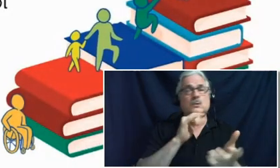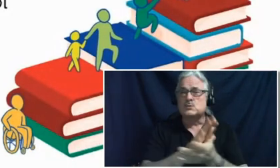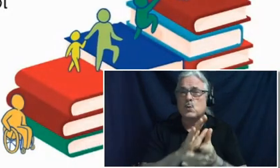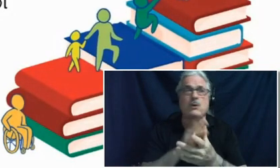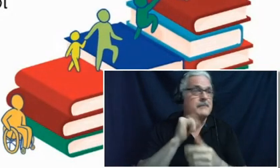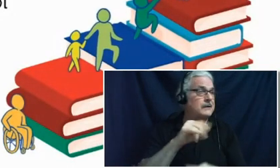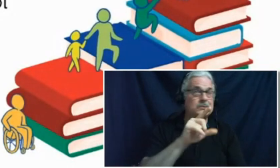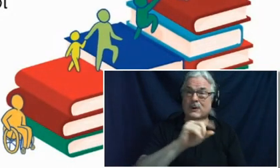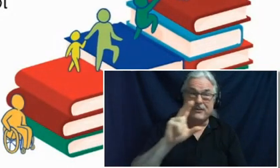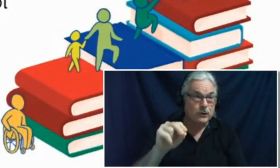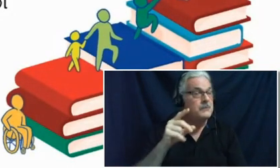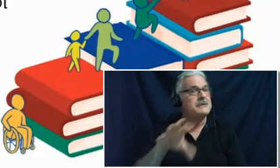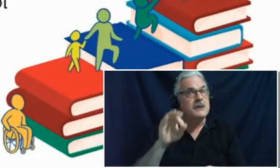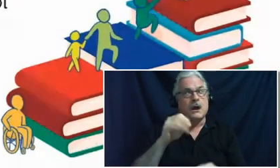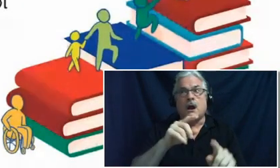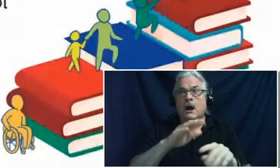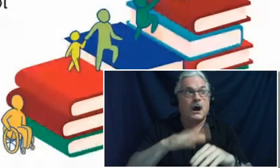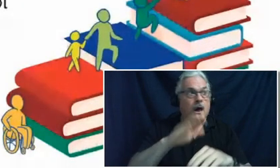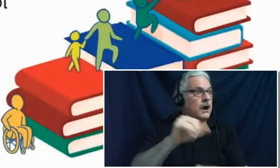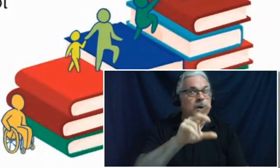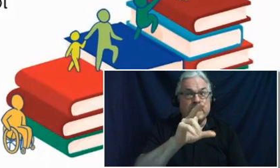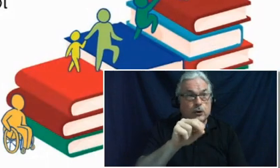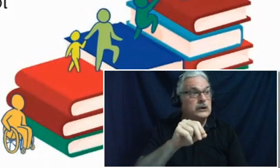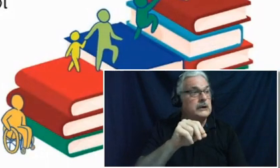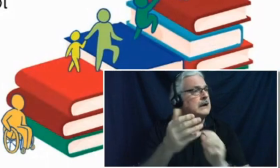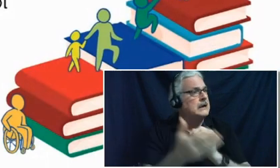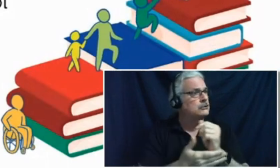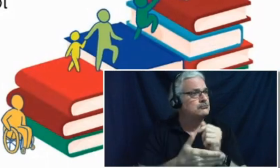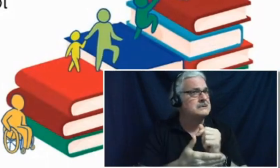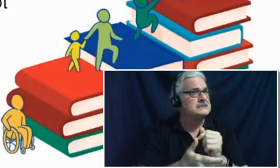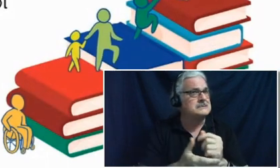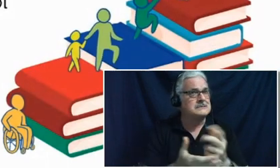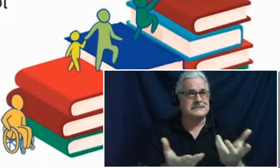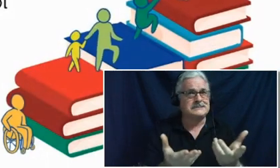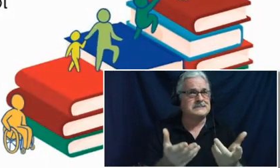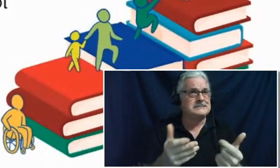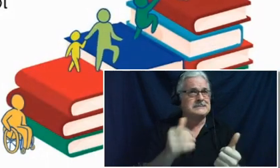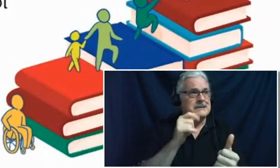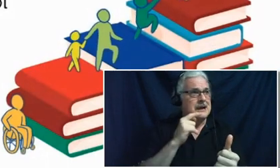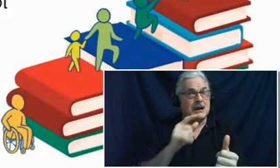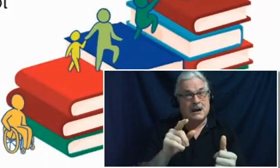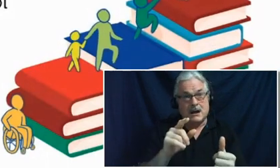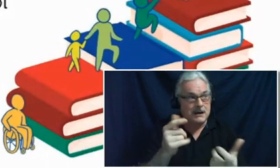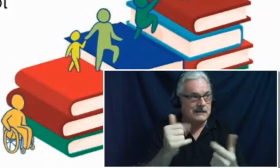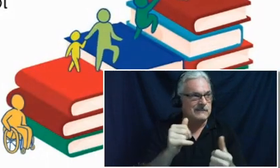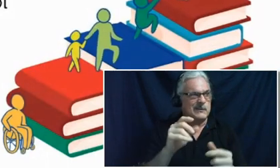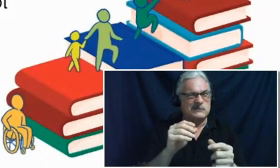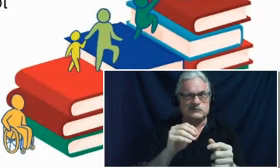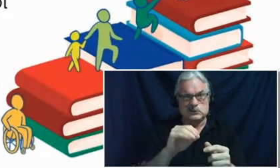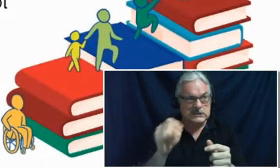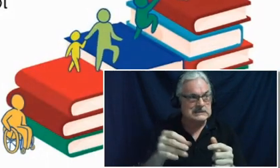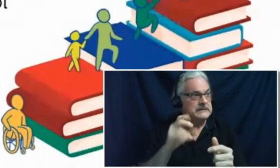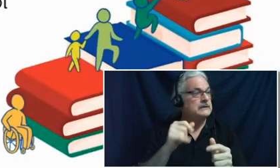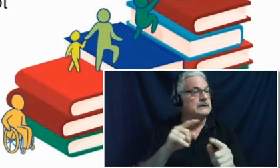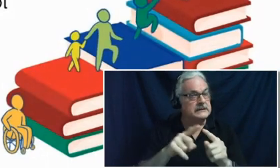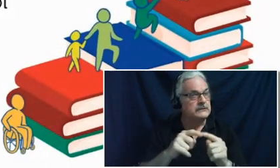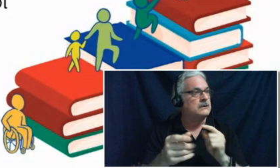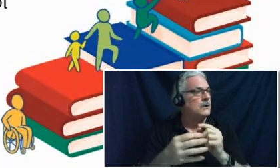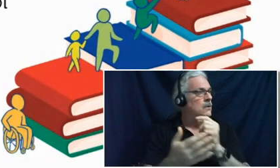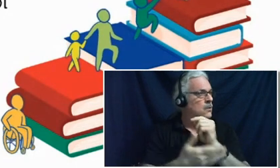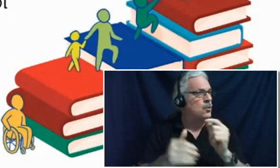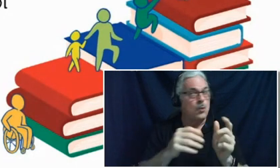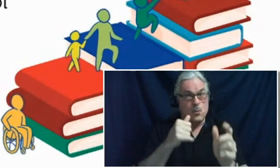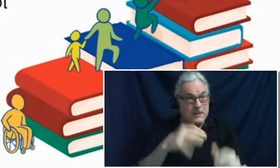achèvent l'enseignement secondaire à l'horizon 2030. Nous avons trouvé au moins 20 pays où aucune femme rurale pauvre n'achève l'école secondaire.